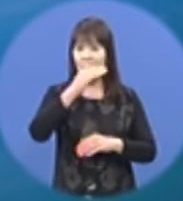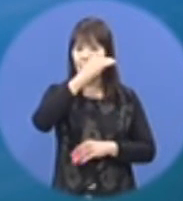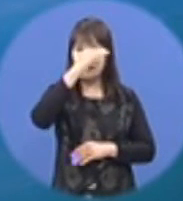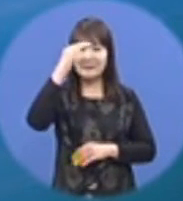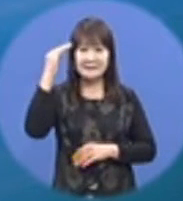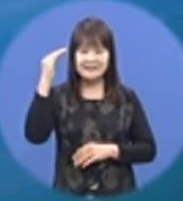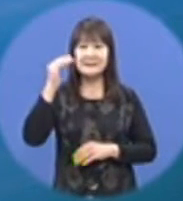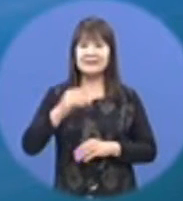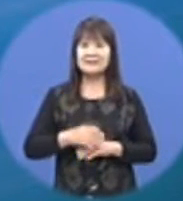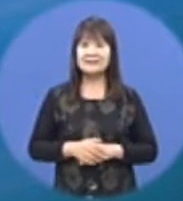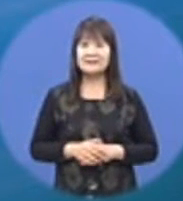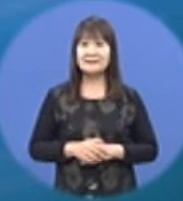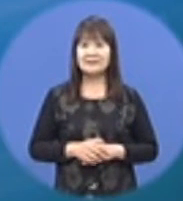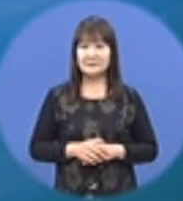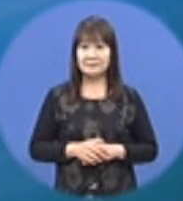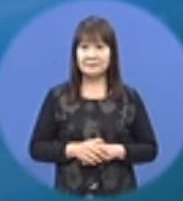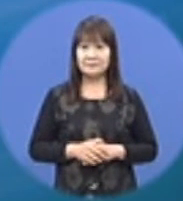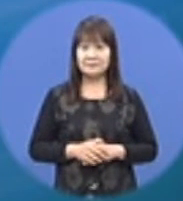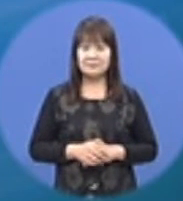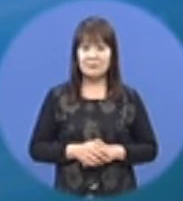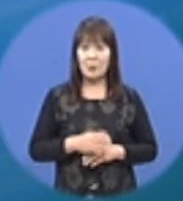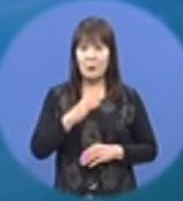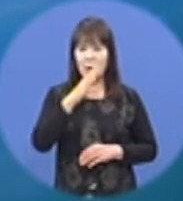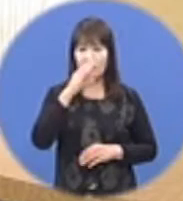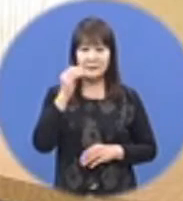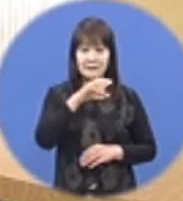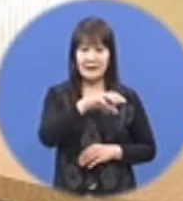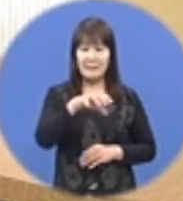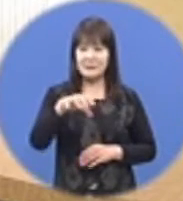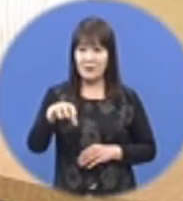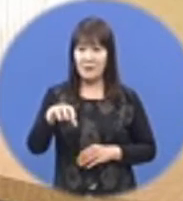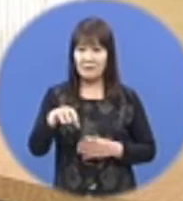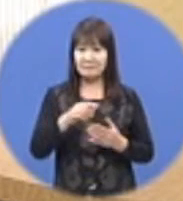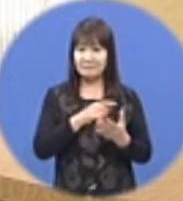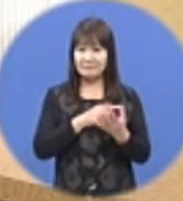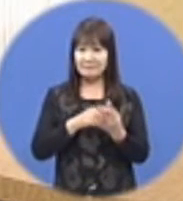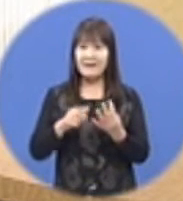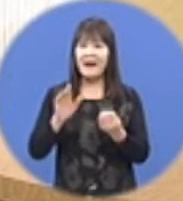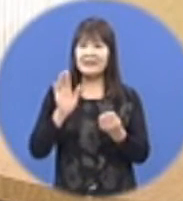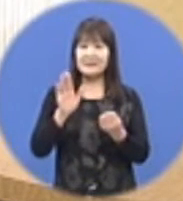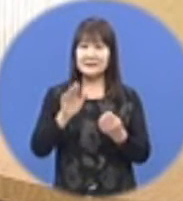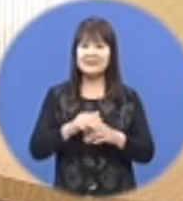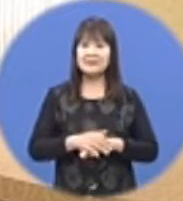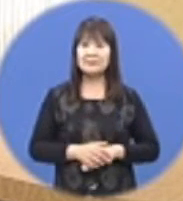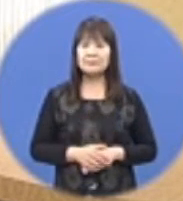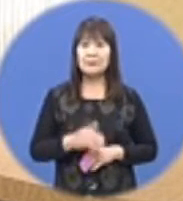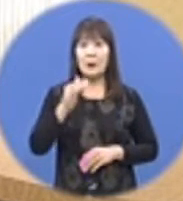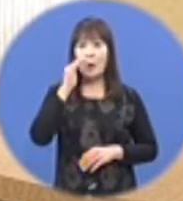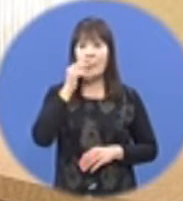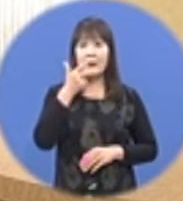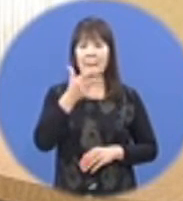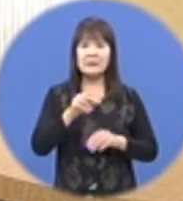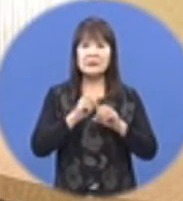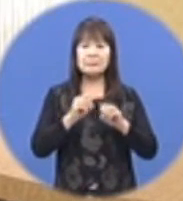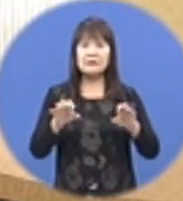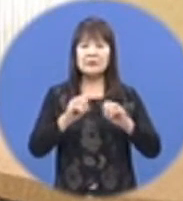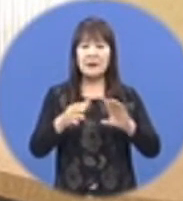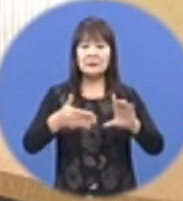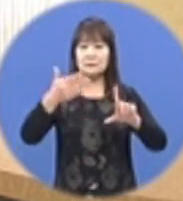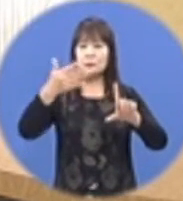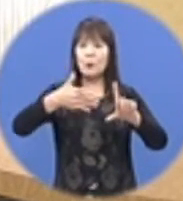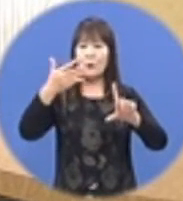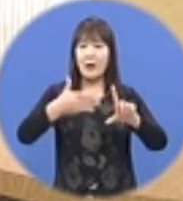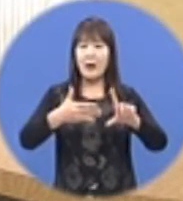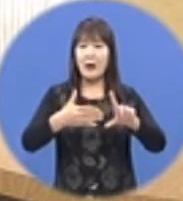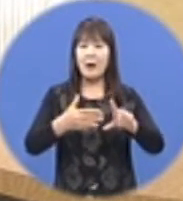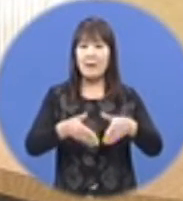ですけれども、この他にも素敵な場所がたくさん映っているんじゃないかなと思います。うん、 さてこちらの和歌山市 PR 動画の完成